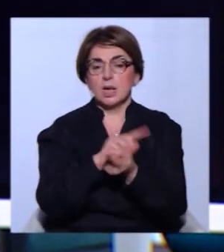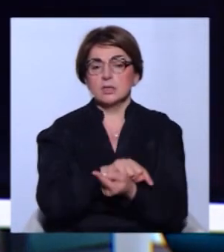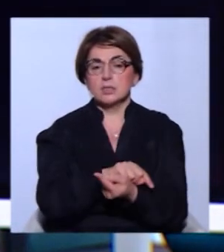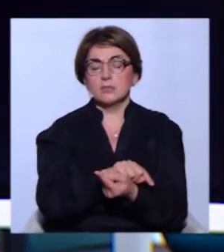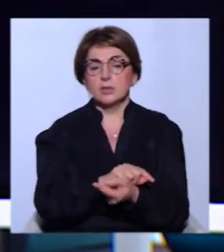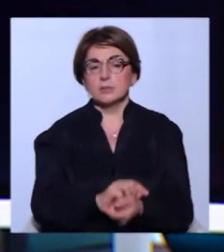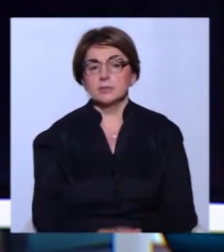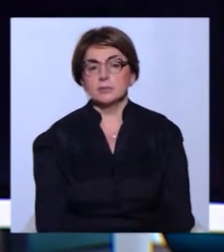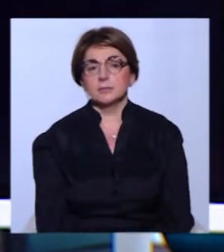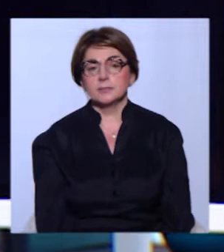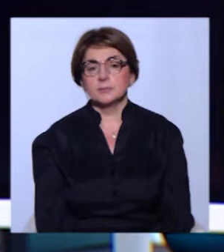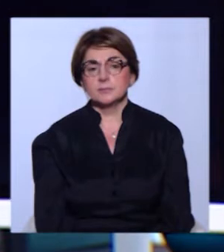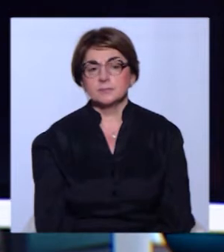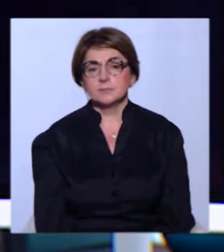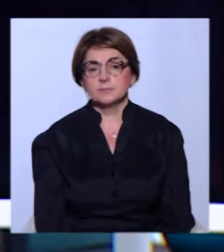გადააქცევენ